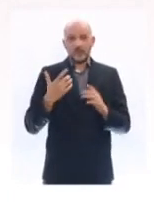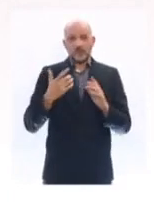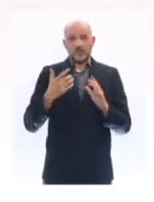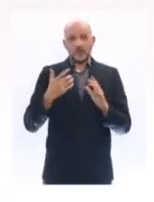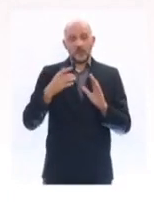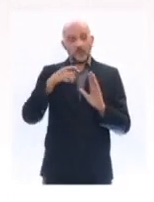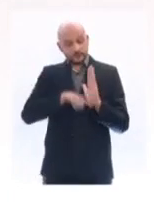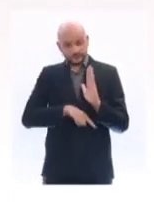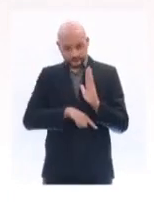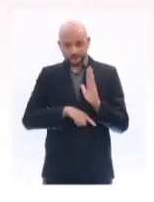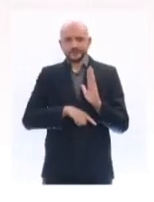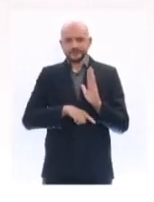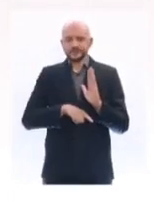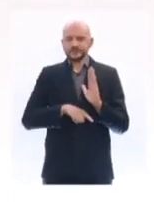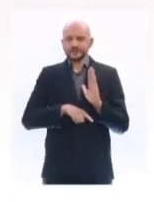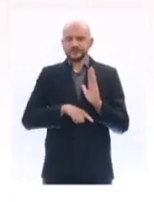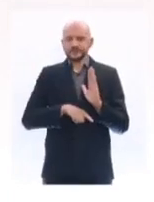l'économie, Bruno Le Maire.